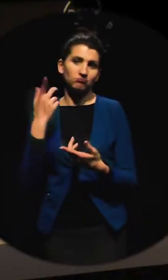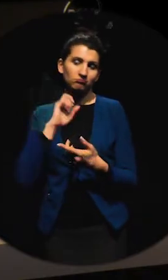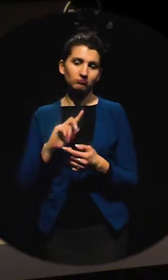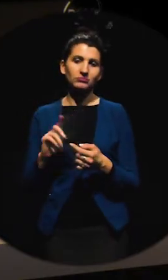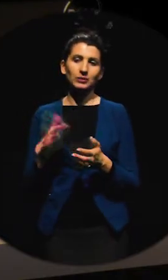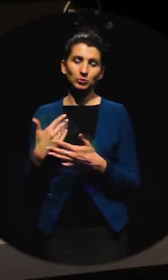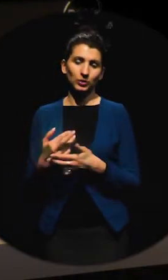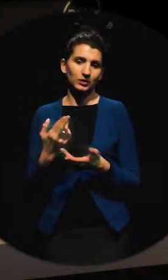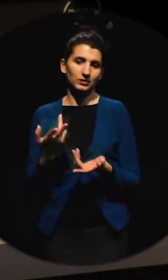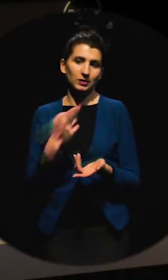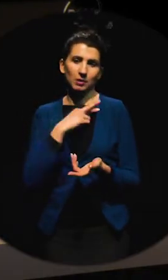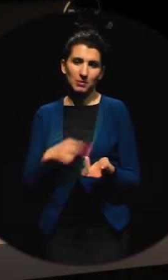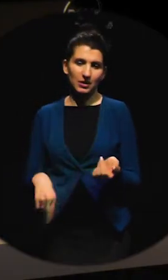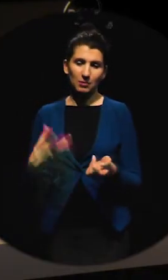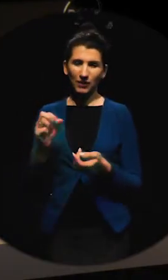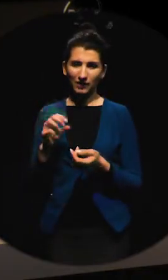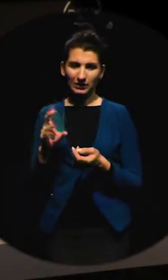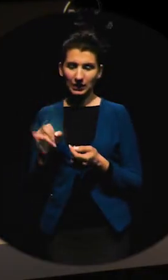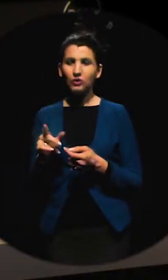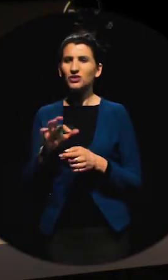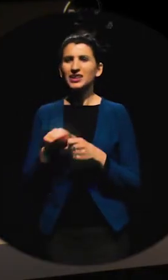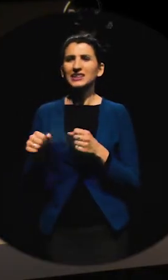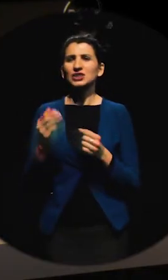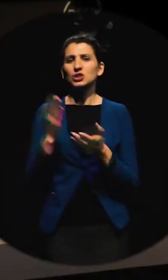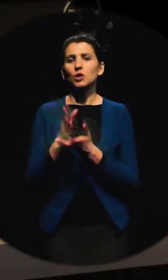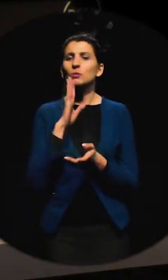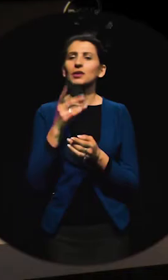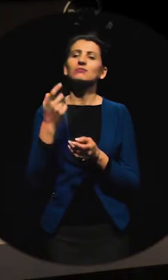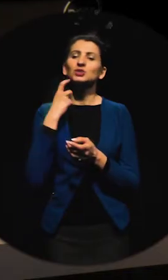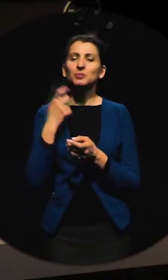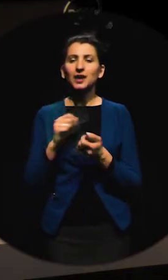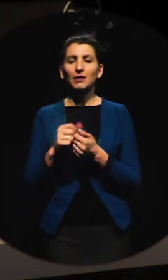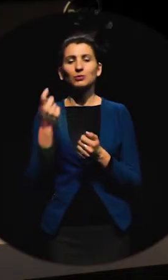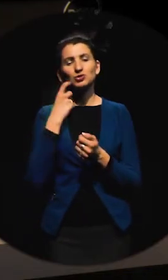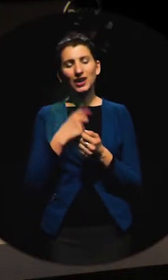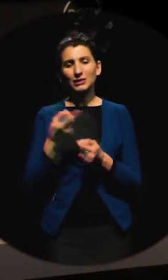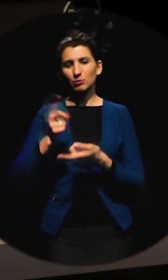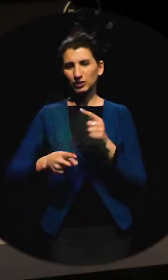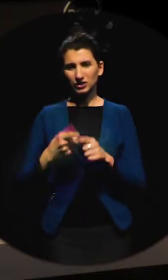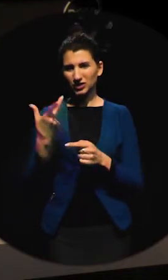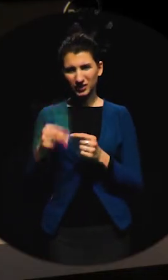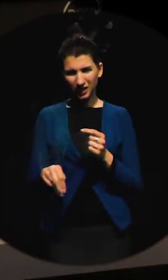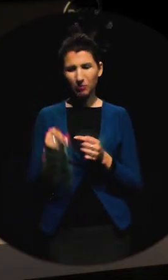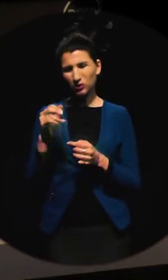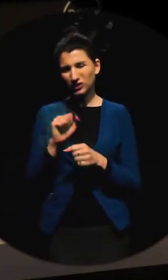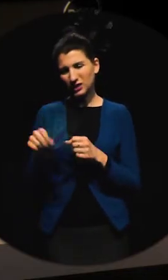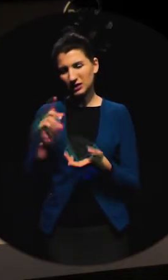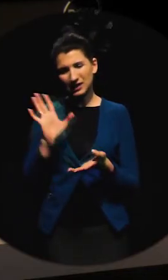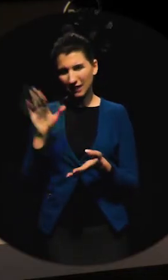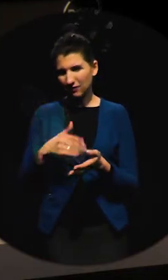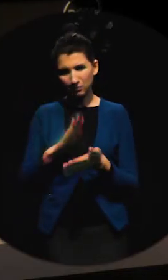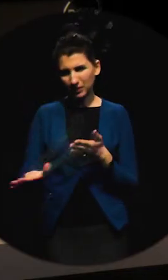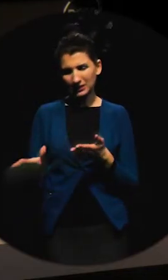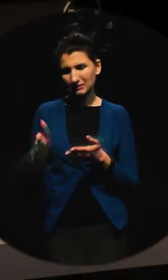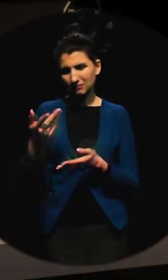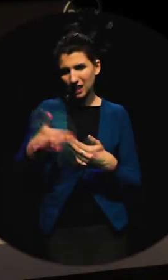tak, że tutaj to jest coś więcej niż, coś innego niż satyra polityczna. Ona już była, ona istnieje bez teatru. Natomiast tutaj chodzi